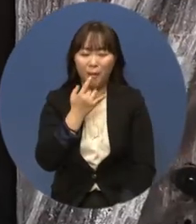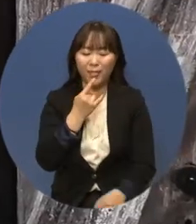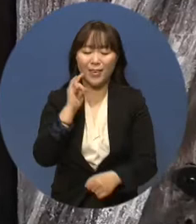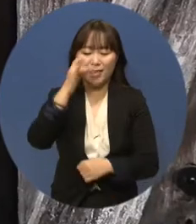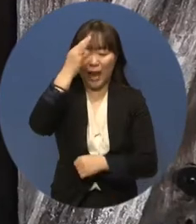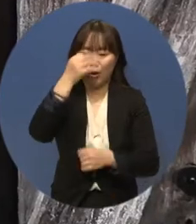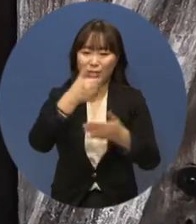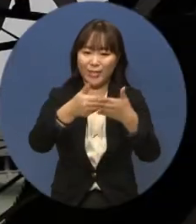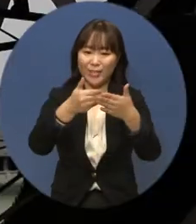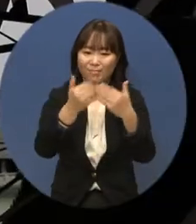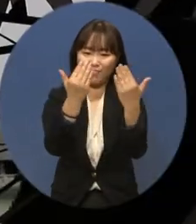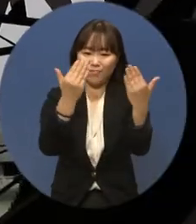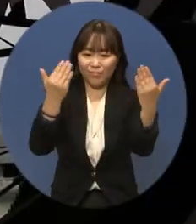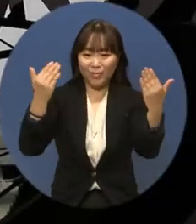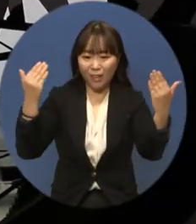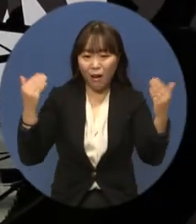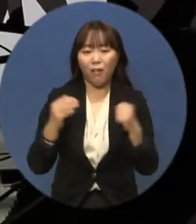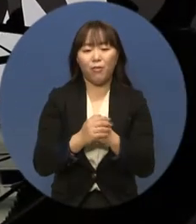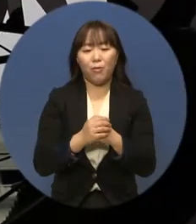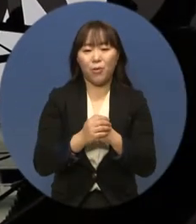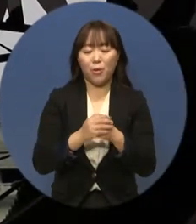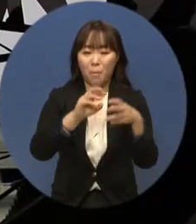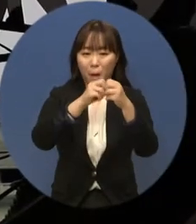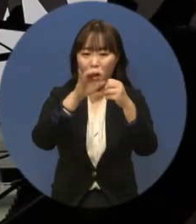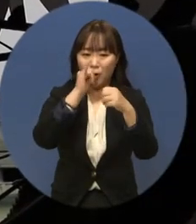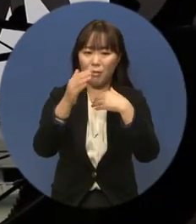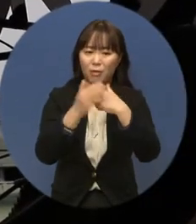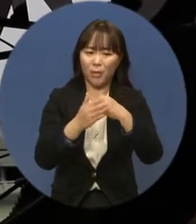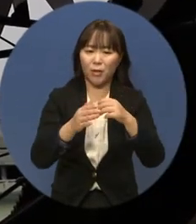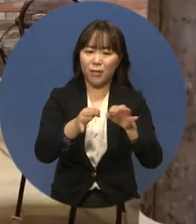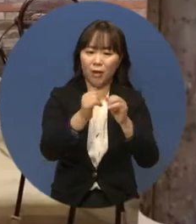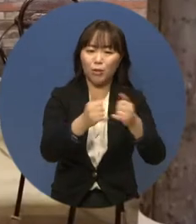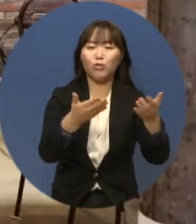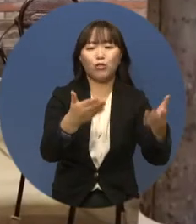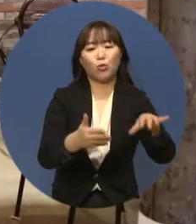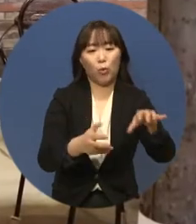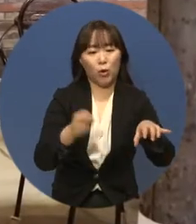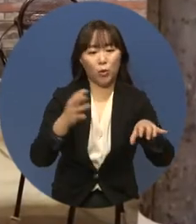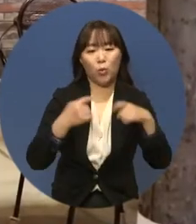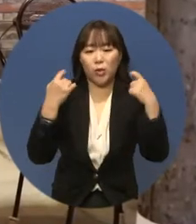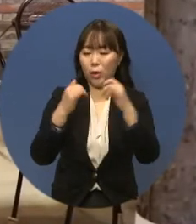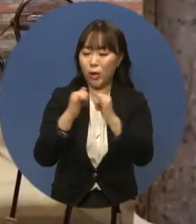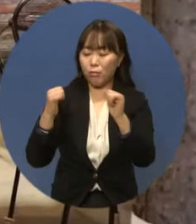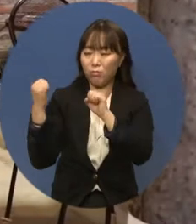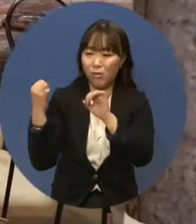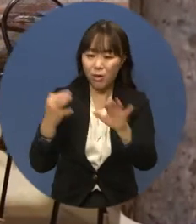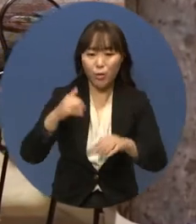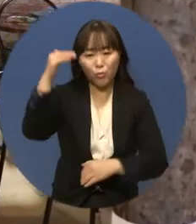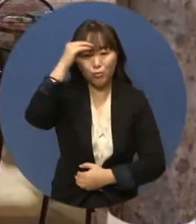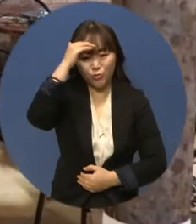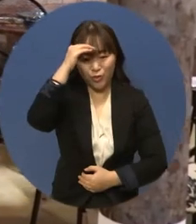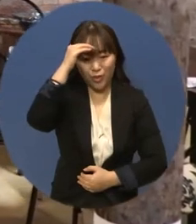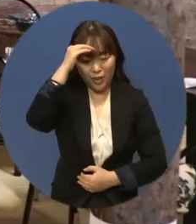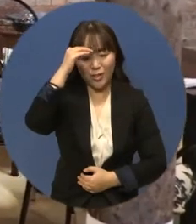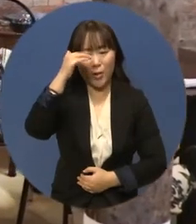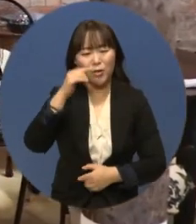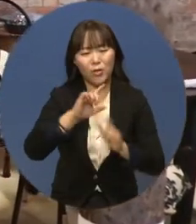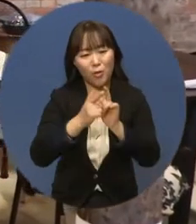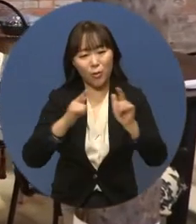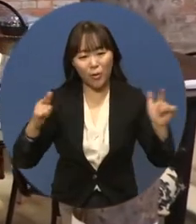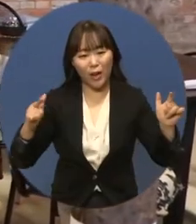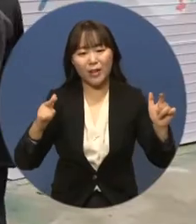예술 작품을 전시해 상인들은 쉼터 공간으로, 여행객들은 볼거리와 함께